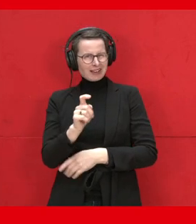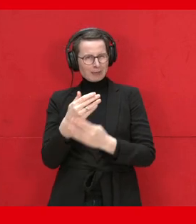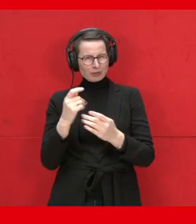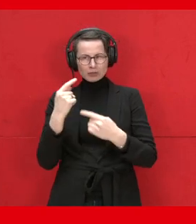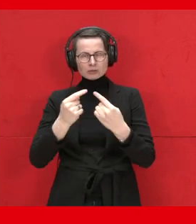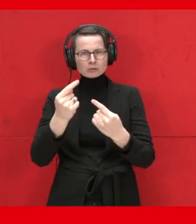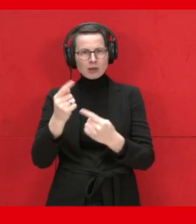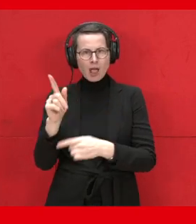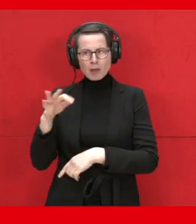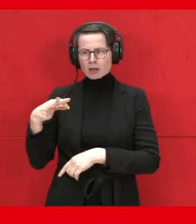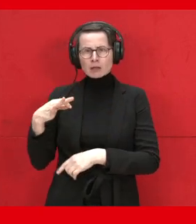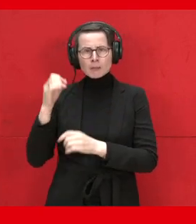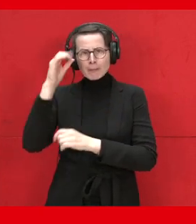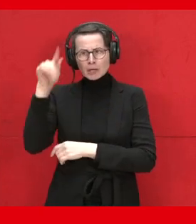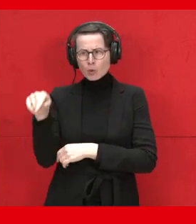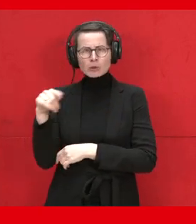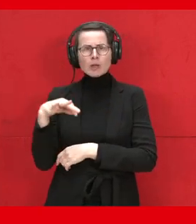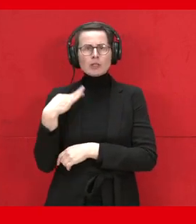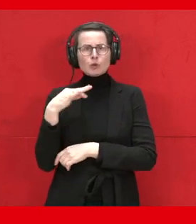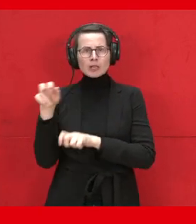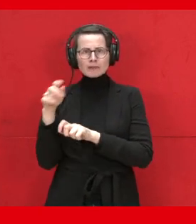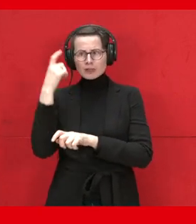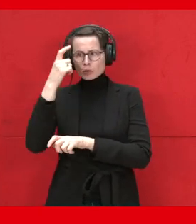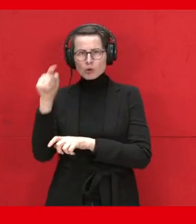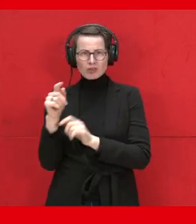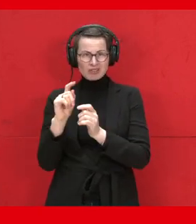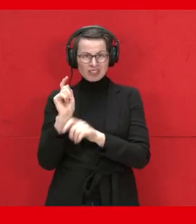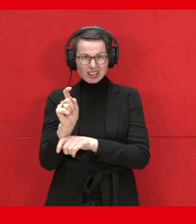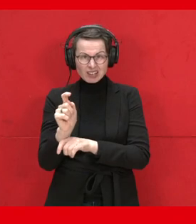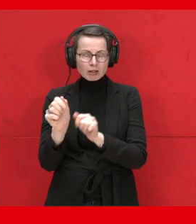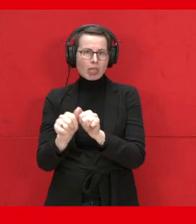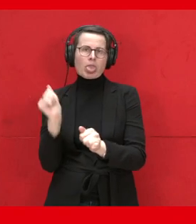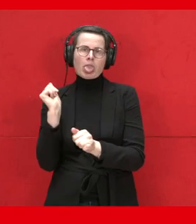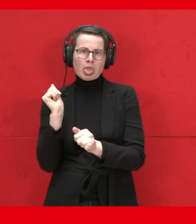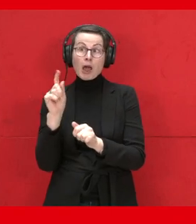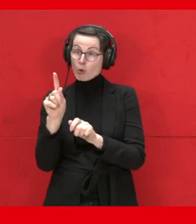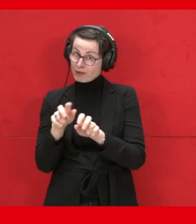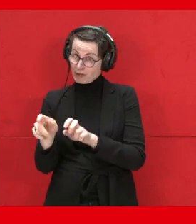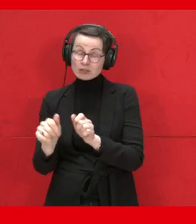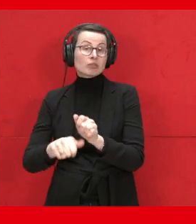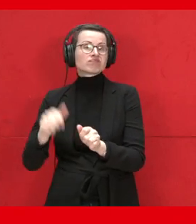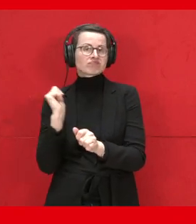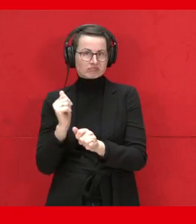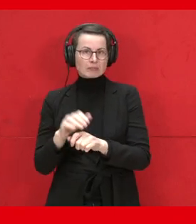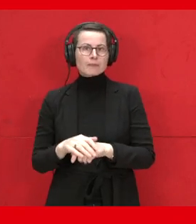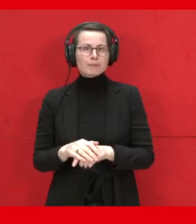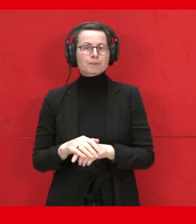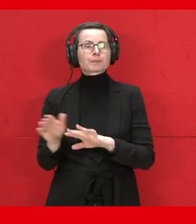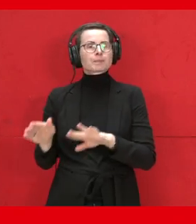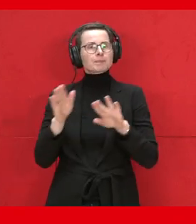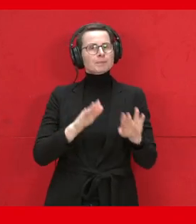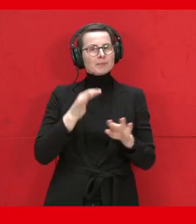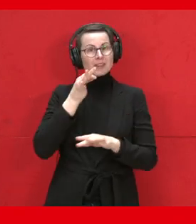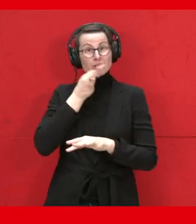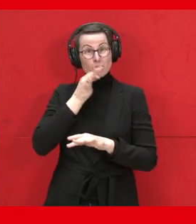Bildung, in der Gesundheitsversorgung und auch in der Verwaltung hinken wir gewaltig hinterher. Wie die Entwicklung der jungen Generation